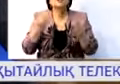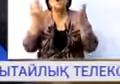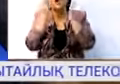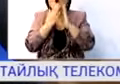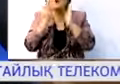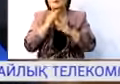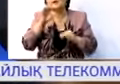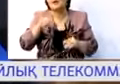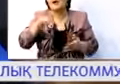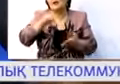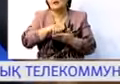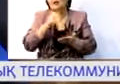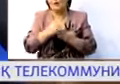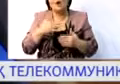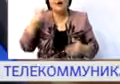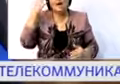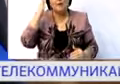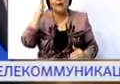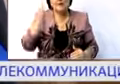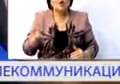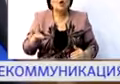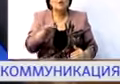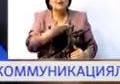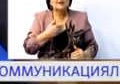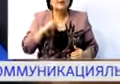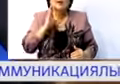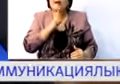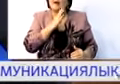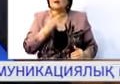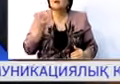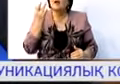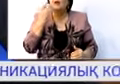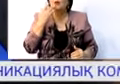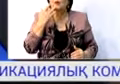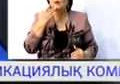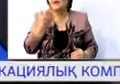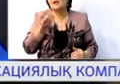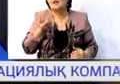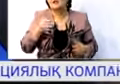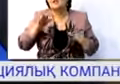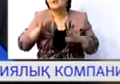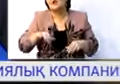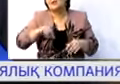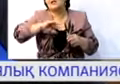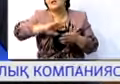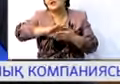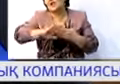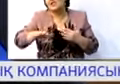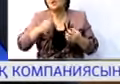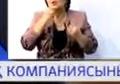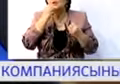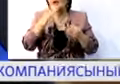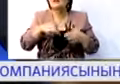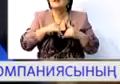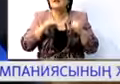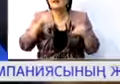мұсылманымыздың алдына қойған мақсаты. Біздің аналарымыз әр уақытта да жаманды жасырып, жақсыны асырып,